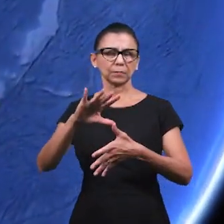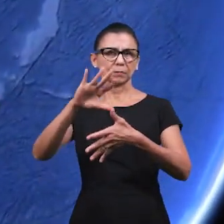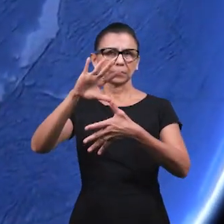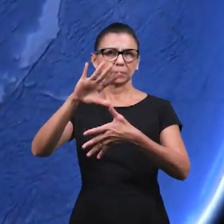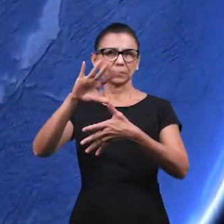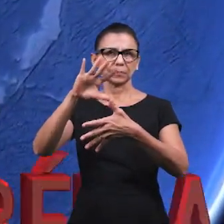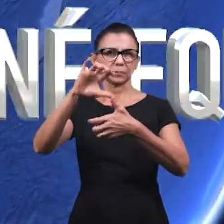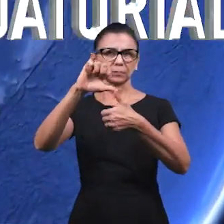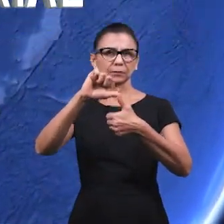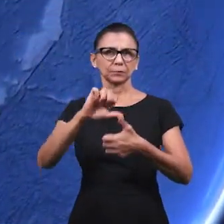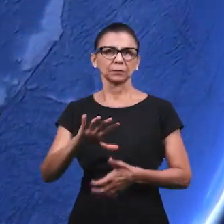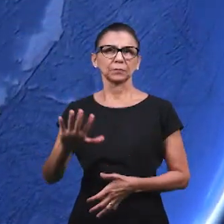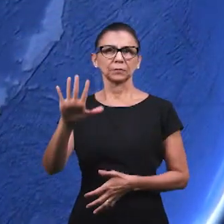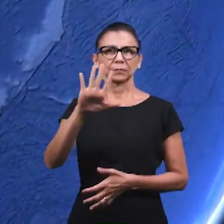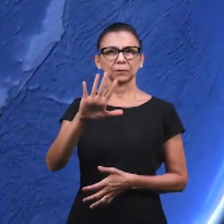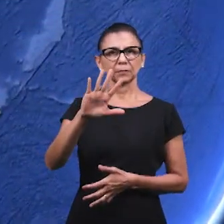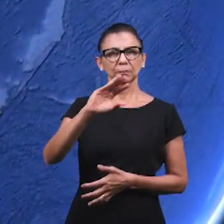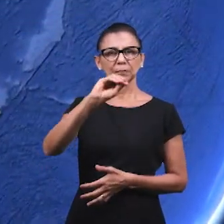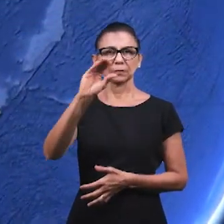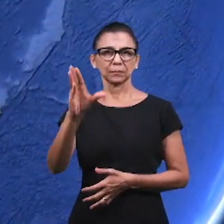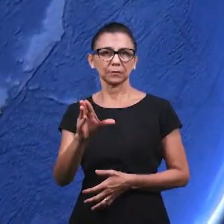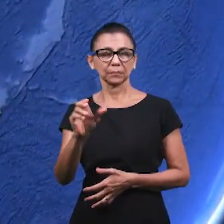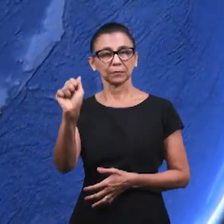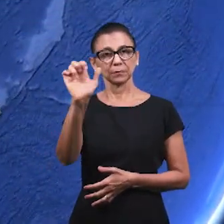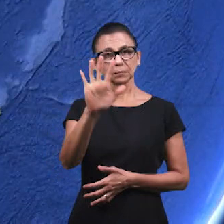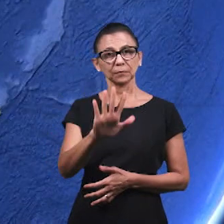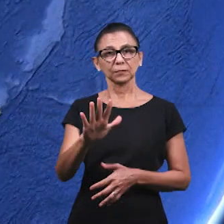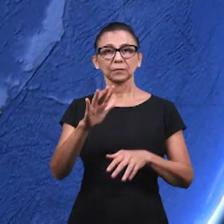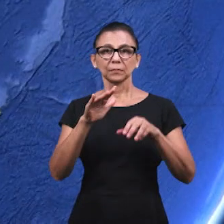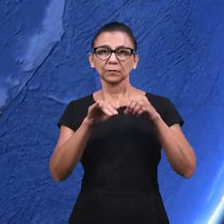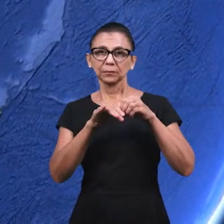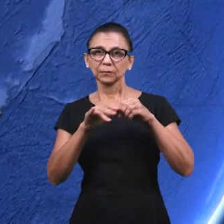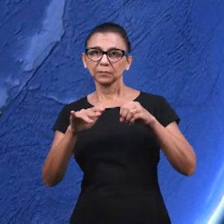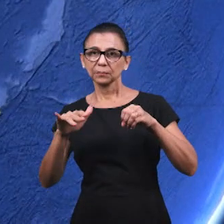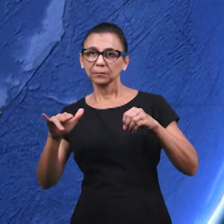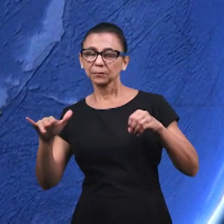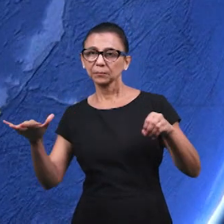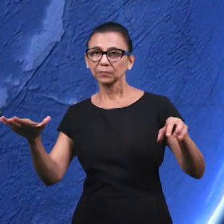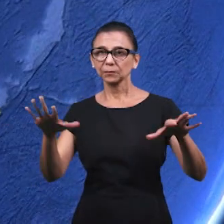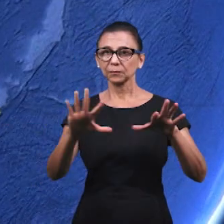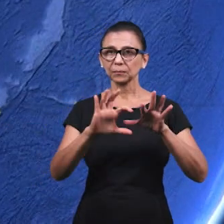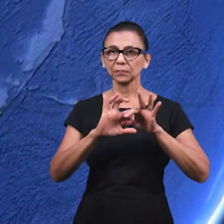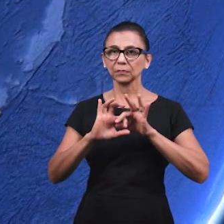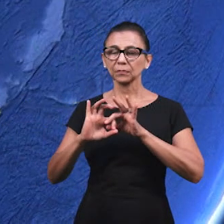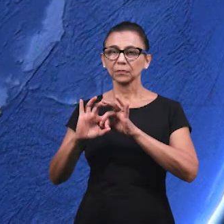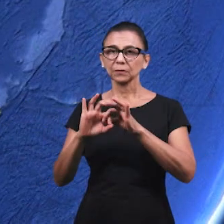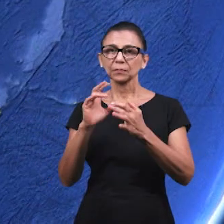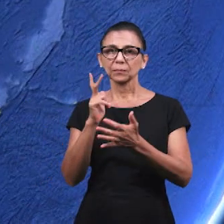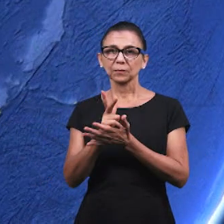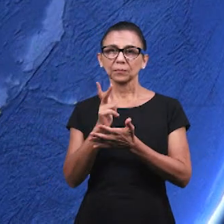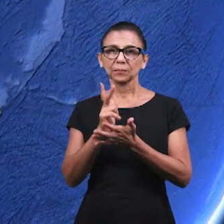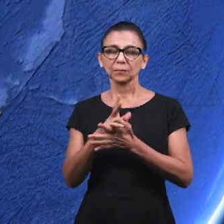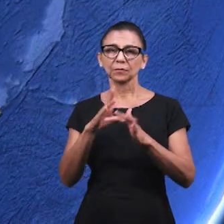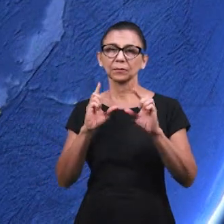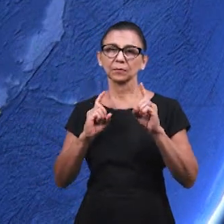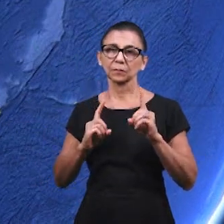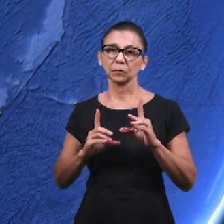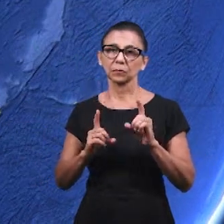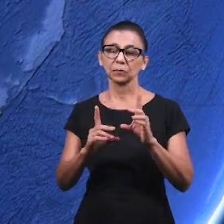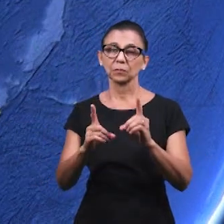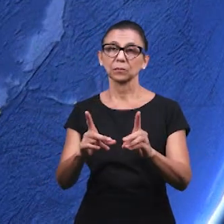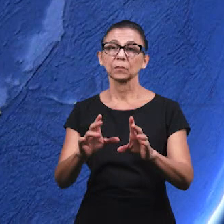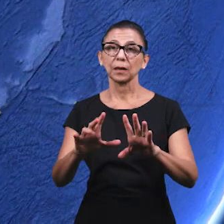églises des pays dont les trois Amériques, Europe, Afrique, Asie et Océanie, connectées par la même